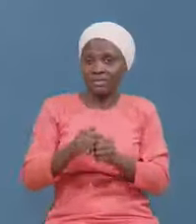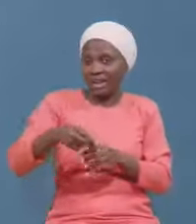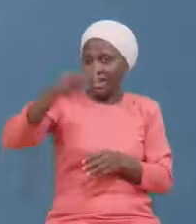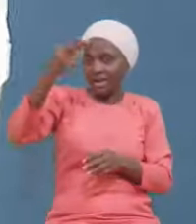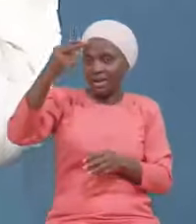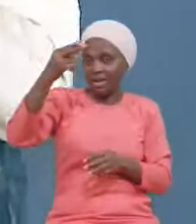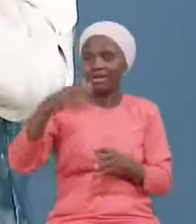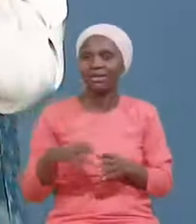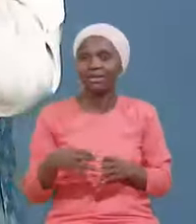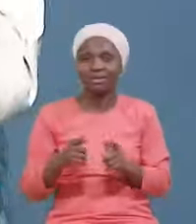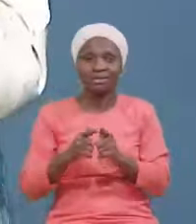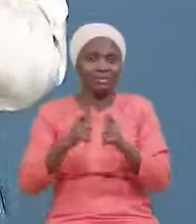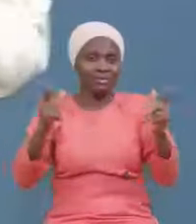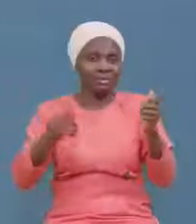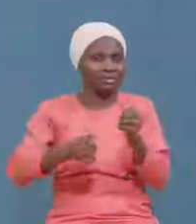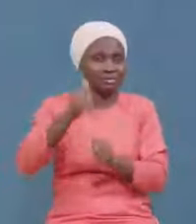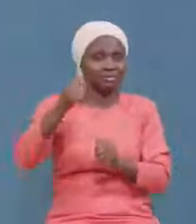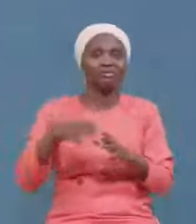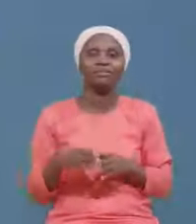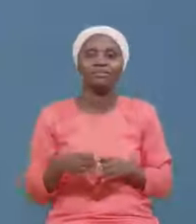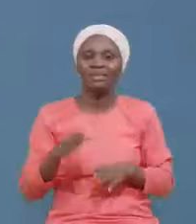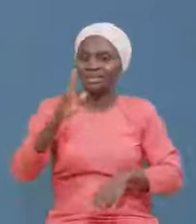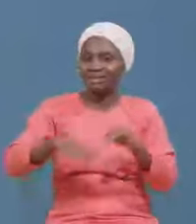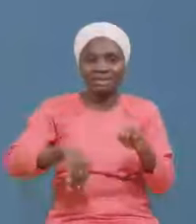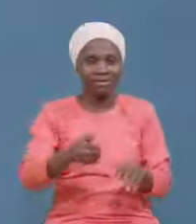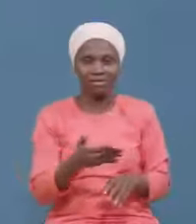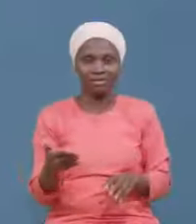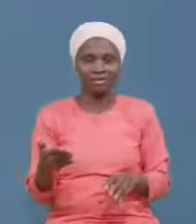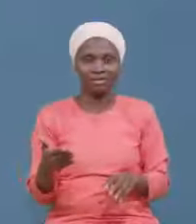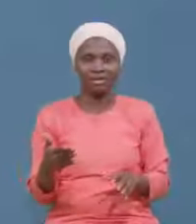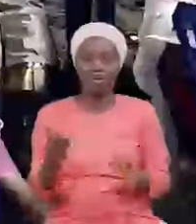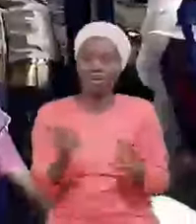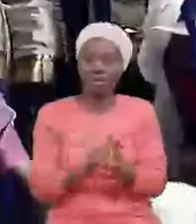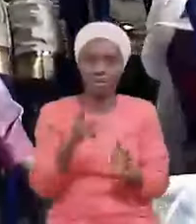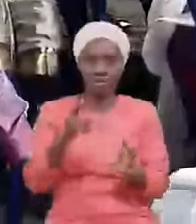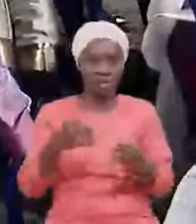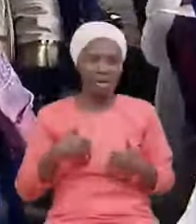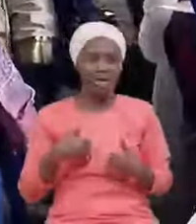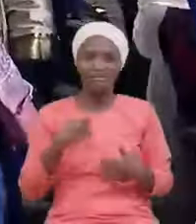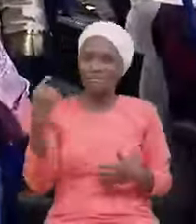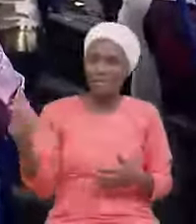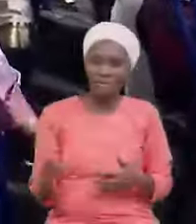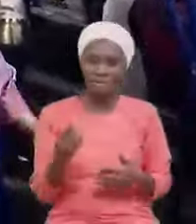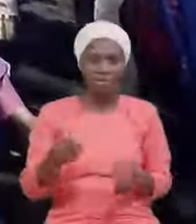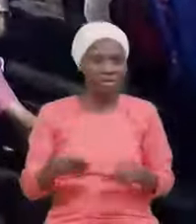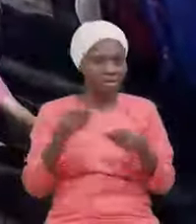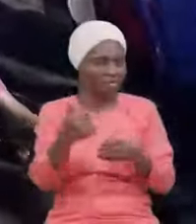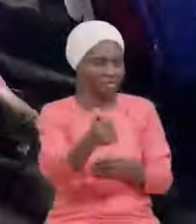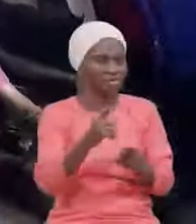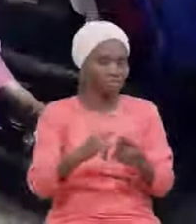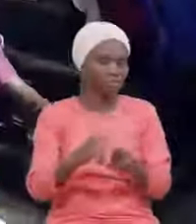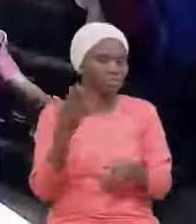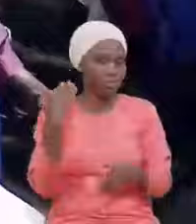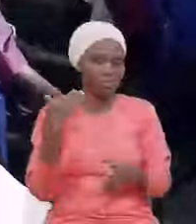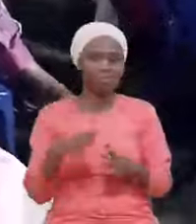ఉన్నతమైన స్థాయి, greater, గొప్ప స్థాయి, than anything you have ever given yourself to, మీ